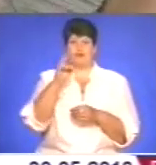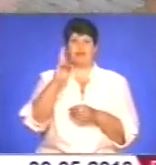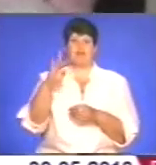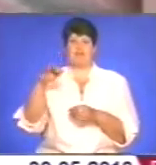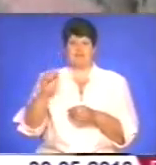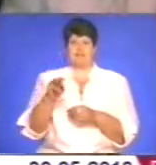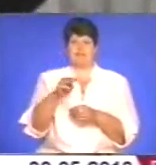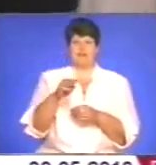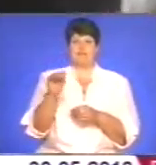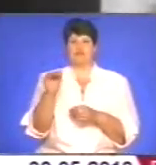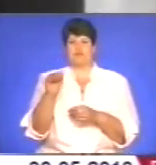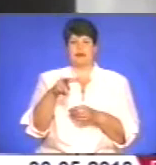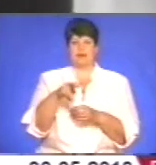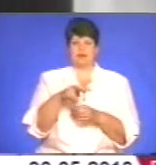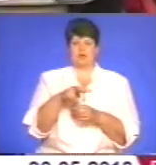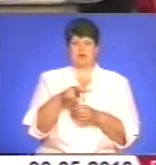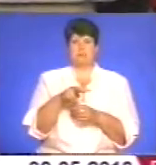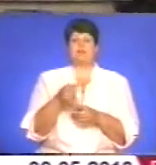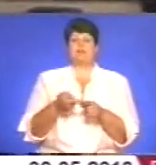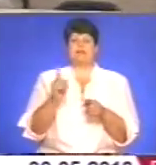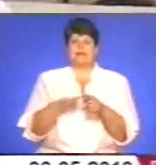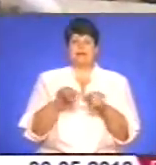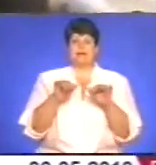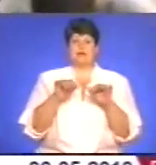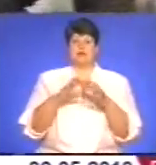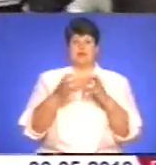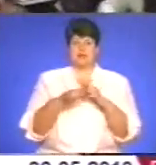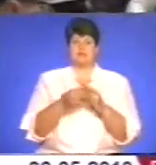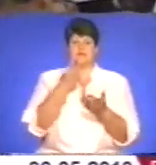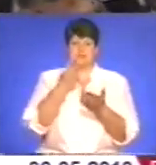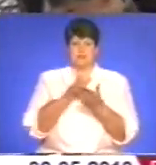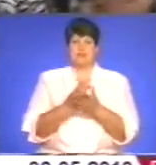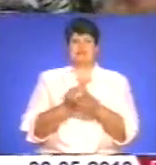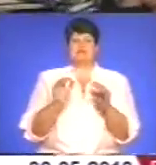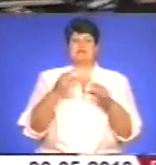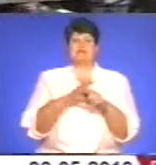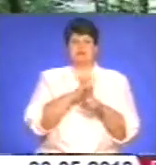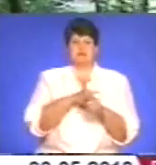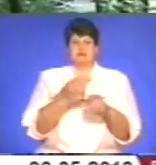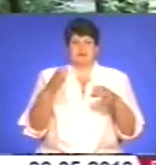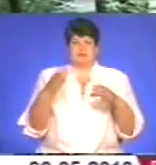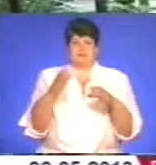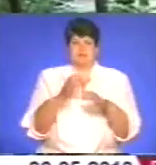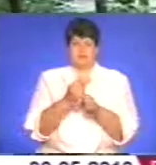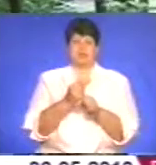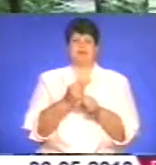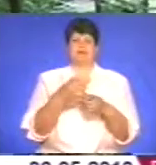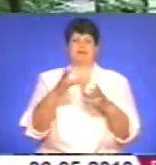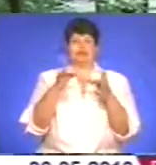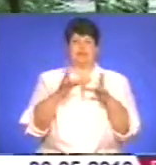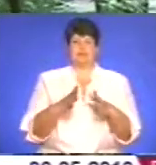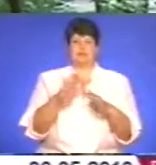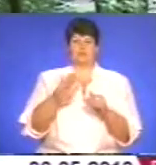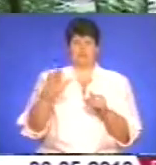квітні-травні та в жовтні-листопаді. Результати цих заходів очевидні – суттєве зниження травматизму дітей. Дітям з 1 по